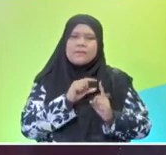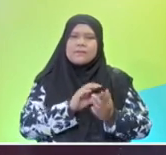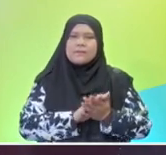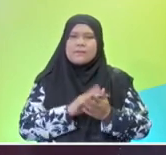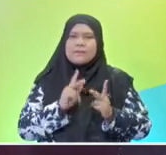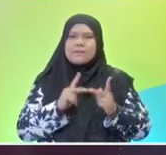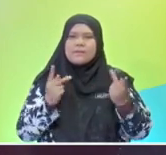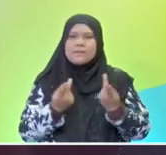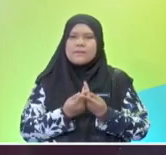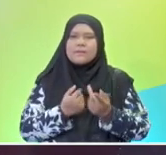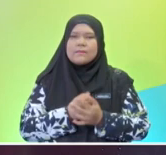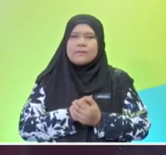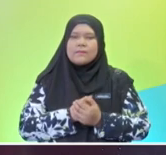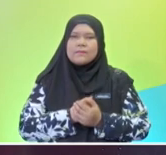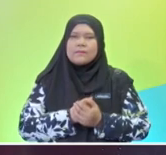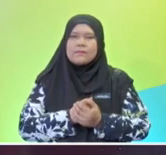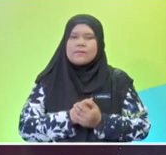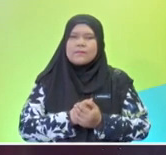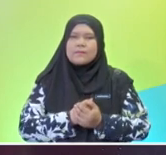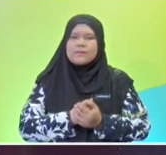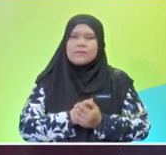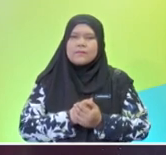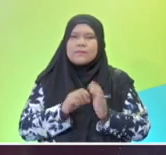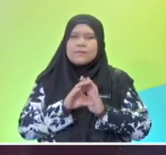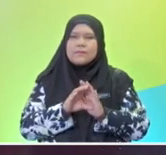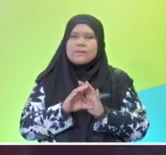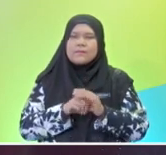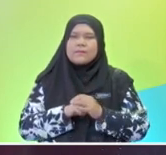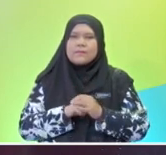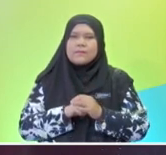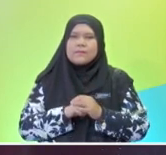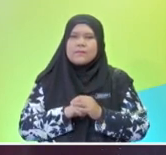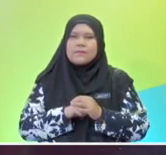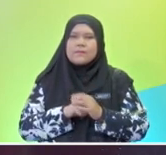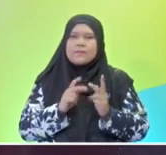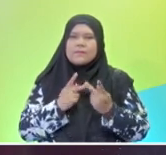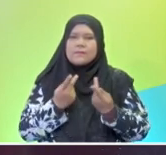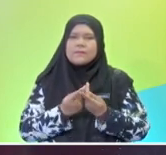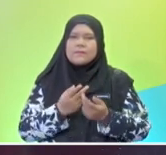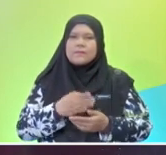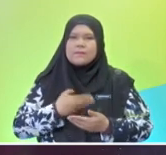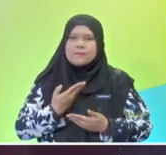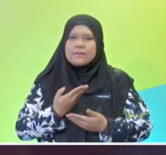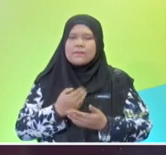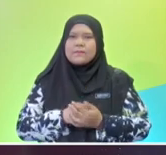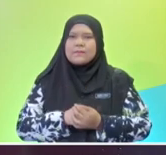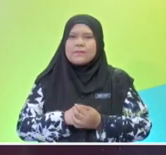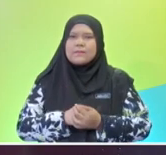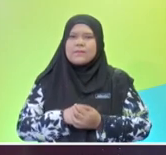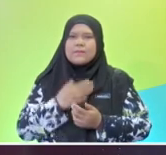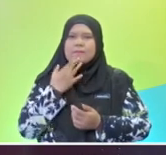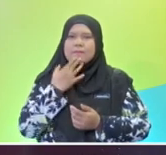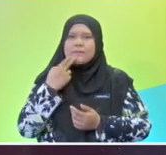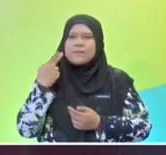keluarga. Perkaitan yang berkaitan dengan keluarga cikgu. Yeah, saya boleh guna keluarga yang bahagia. Lain juga ya. Boleh. Warna hijau, warna kegemaran saya. Saya